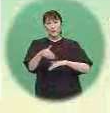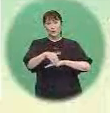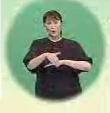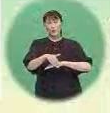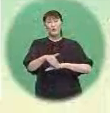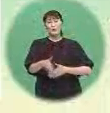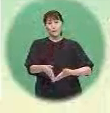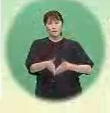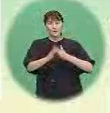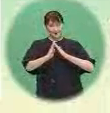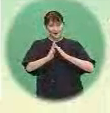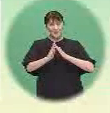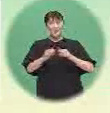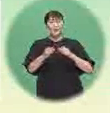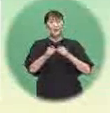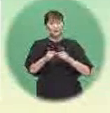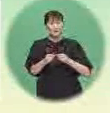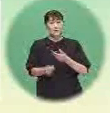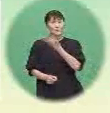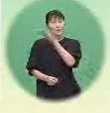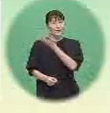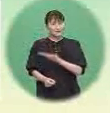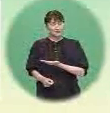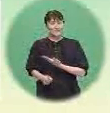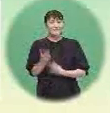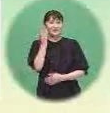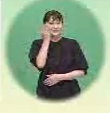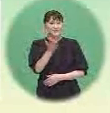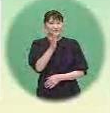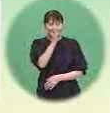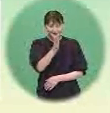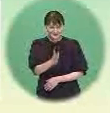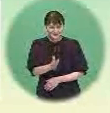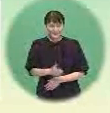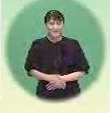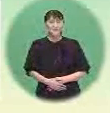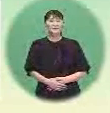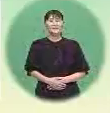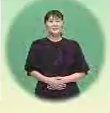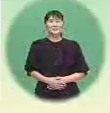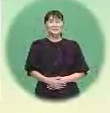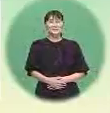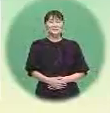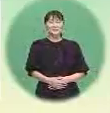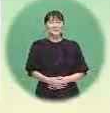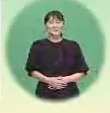も開設していて詳しくはご覧の番号までお問い合わせください。